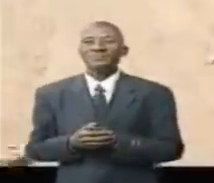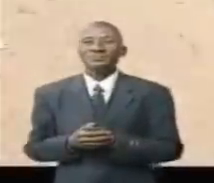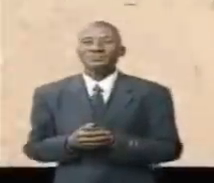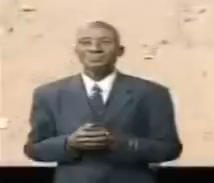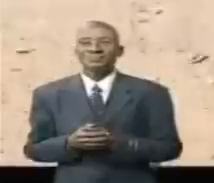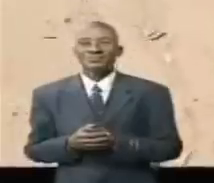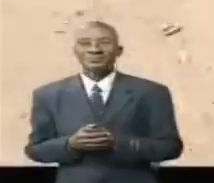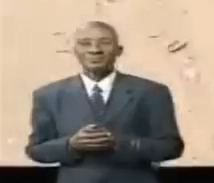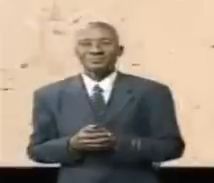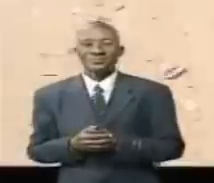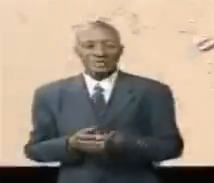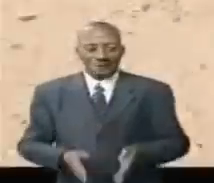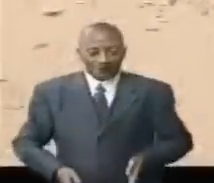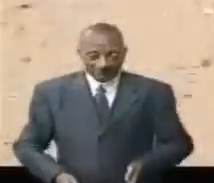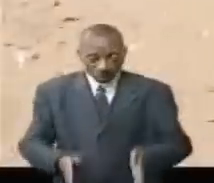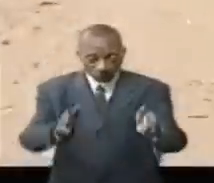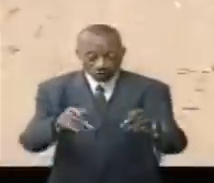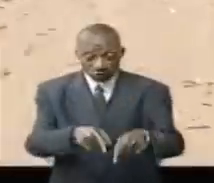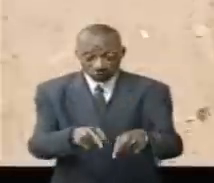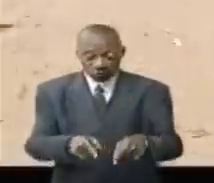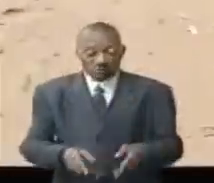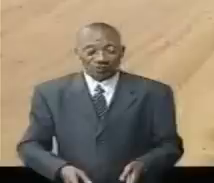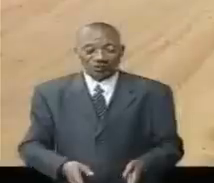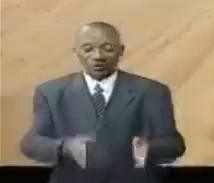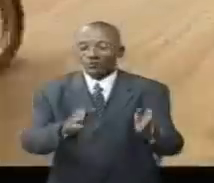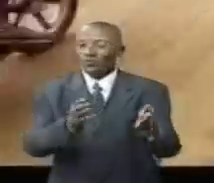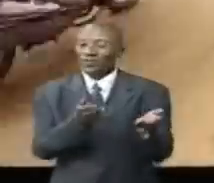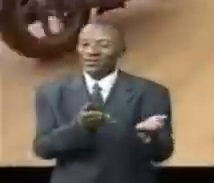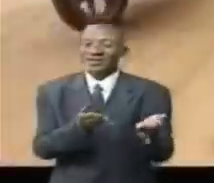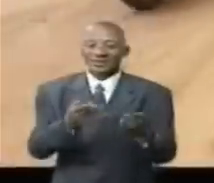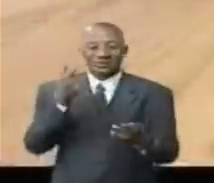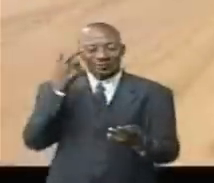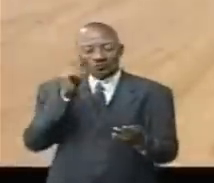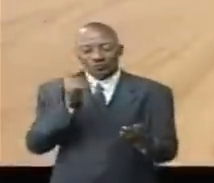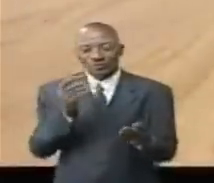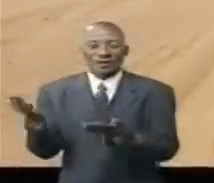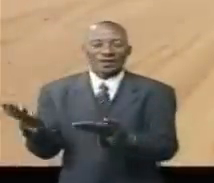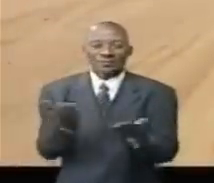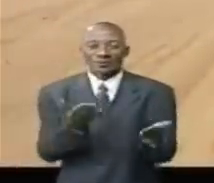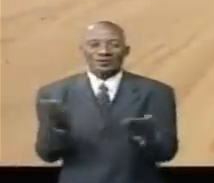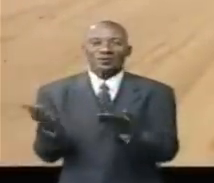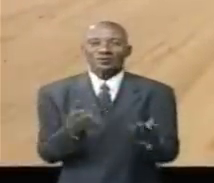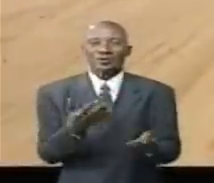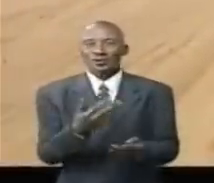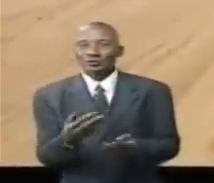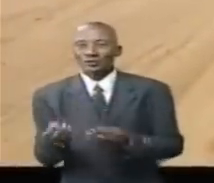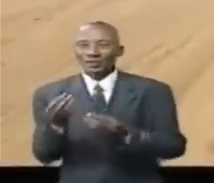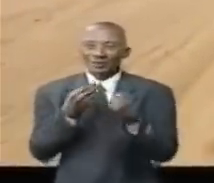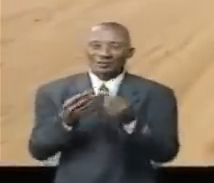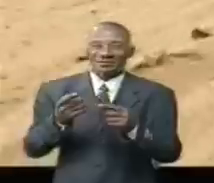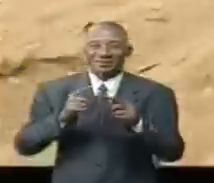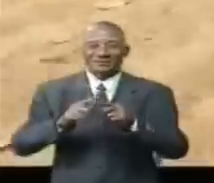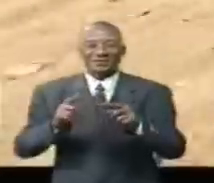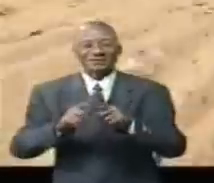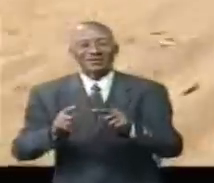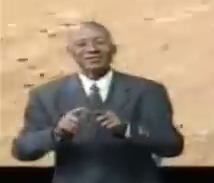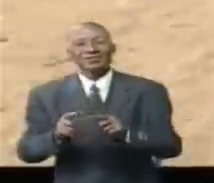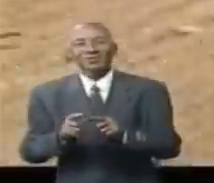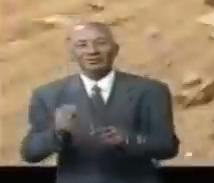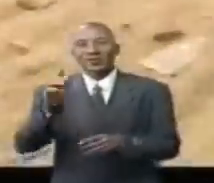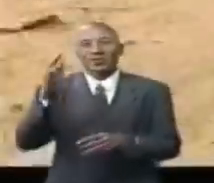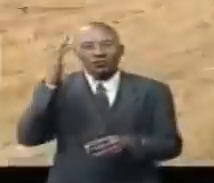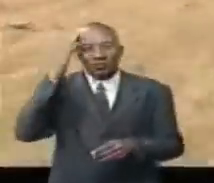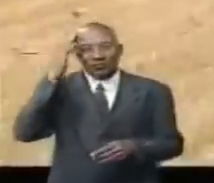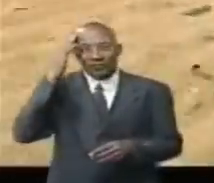Braver cette route des terres sablonneuses du quartier Kogelos pour atteindre la localité de Luzizila nécessite de l'endurance,